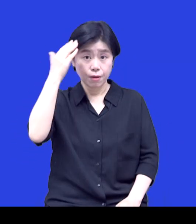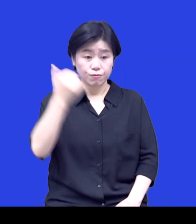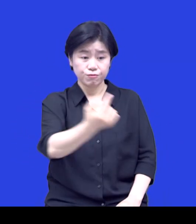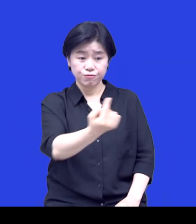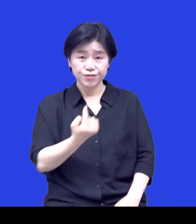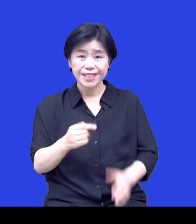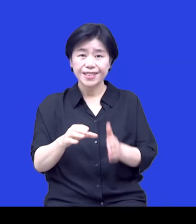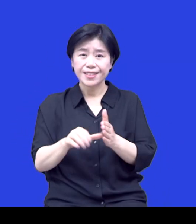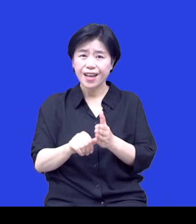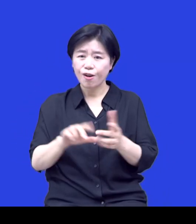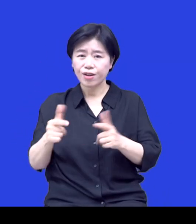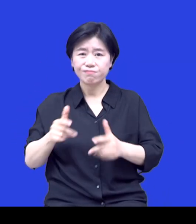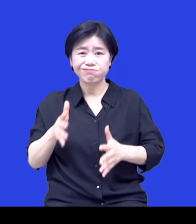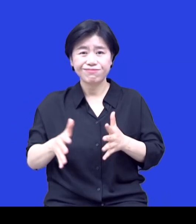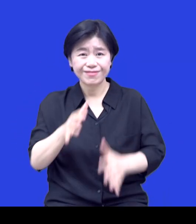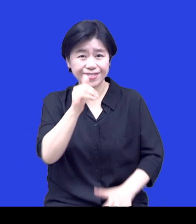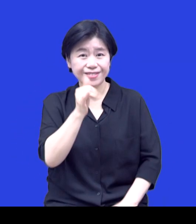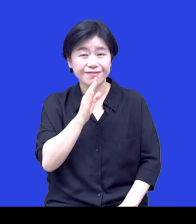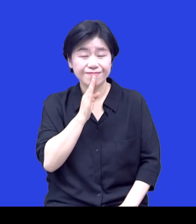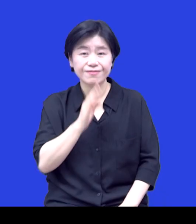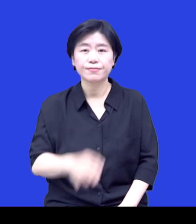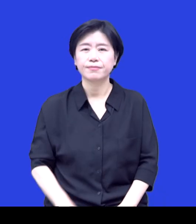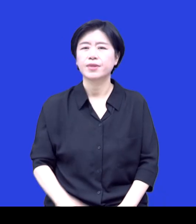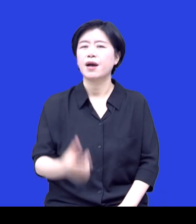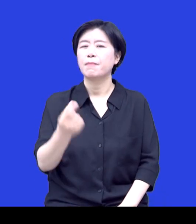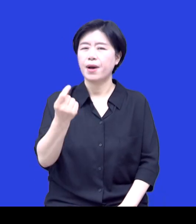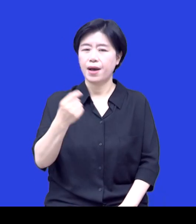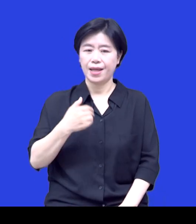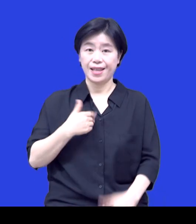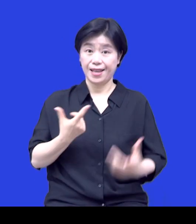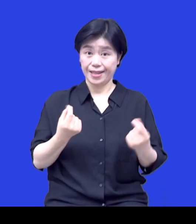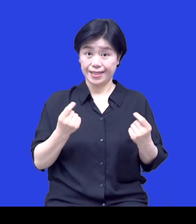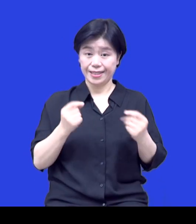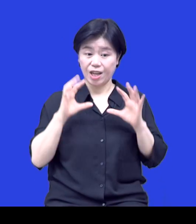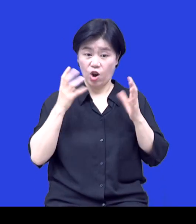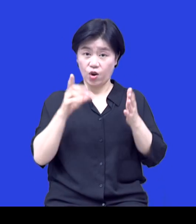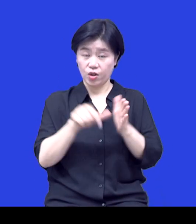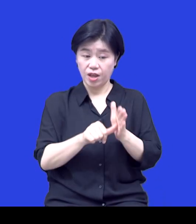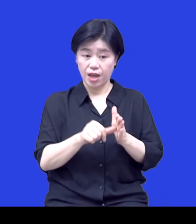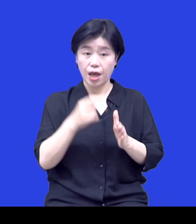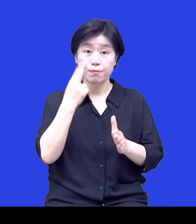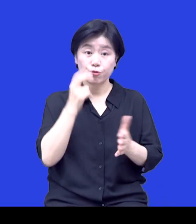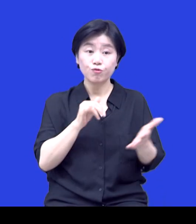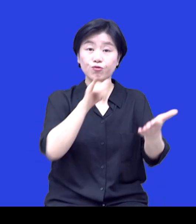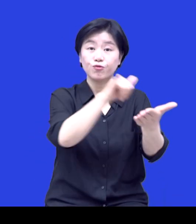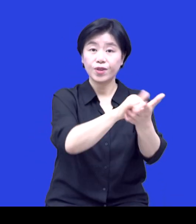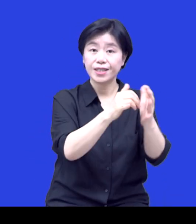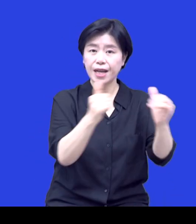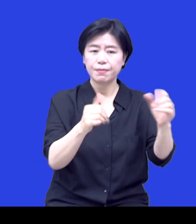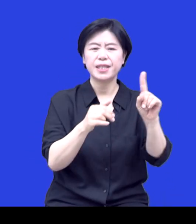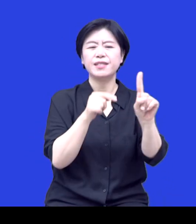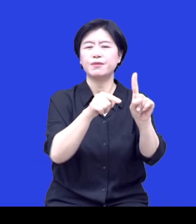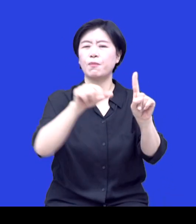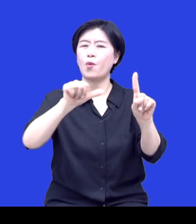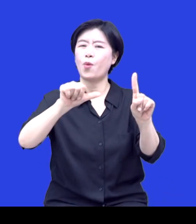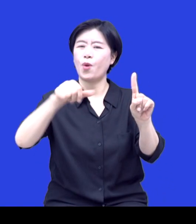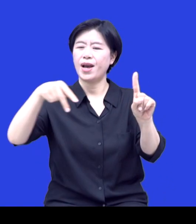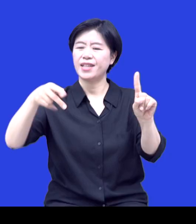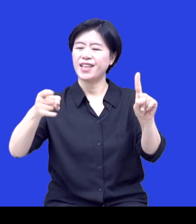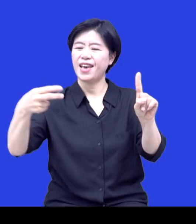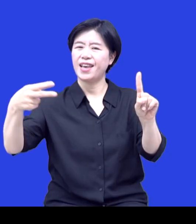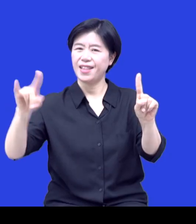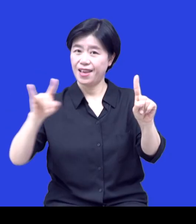힘든 면도 있었죠? 그렇죠. 우리 1.5세들이 좀 긴 세대인 게 말을 한국말을 하긴 하는데